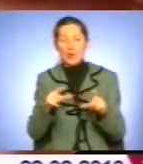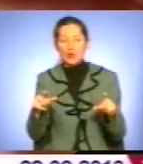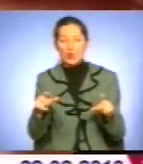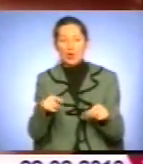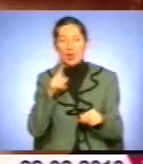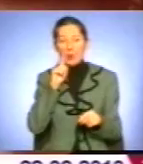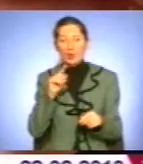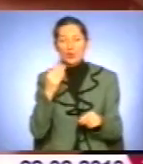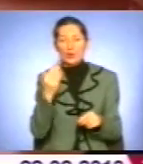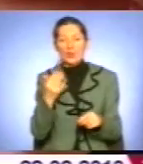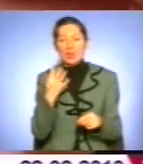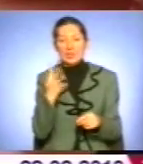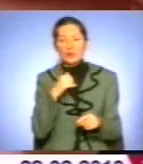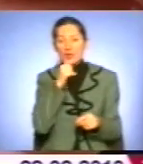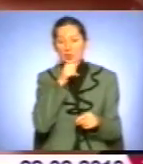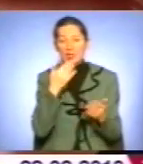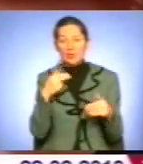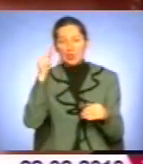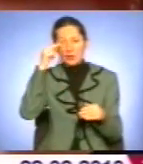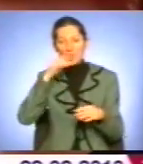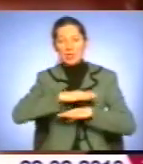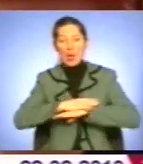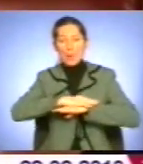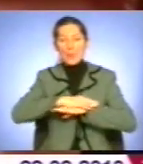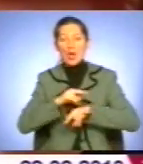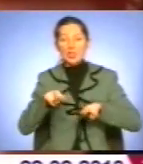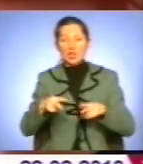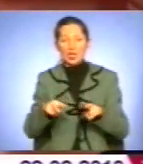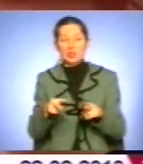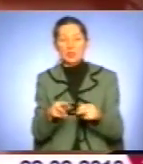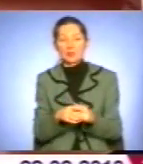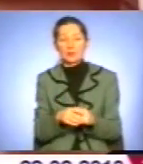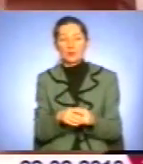ще четвертий рік вже навчається бальним танцем.